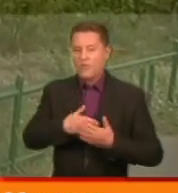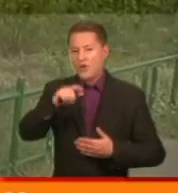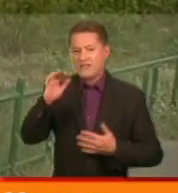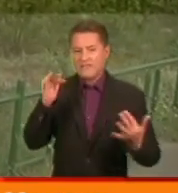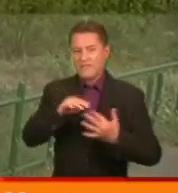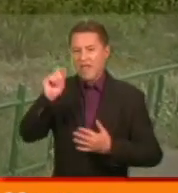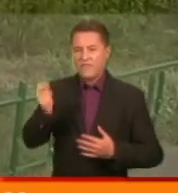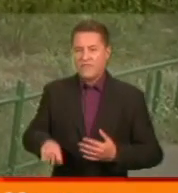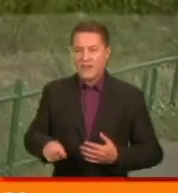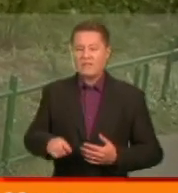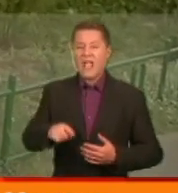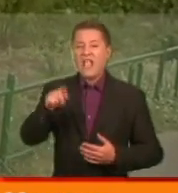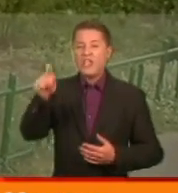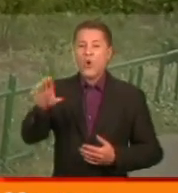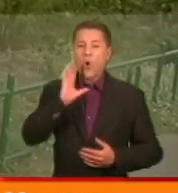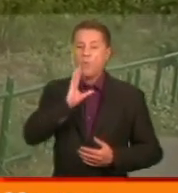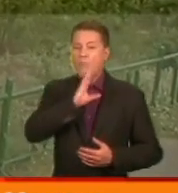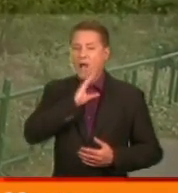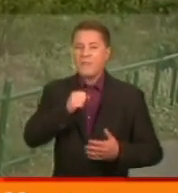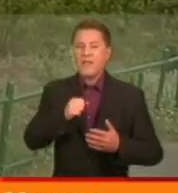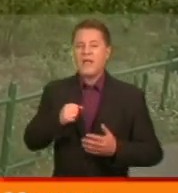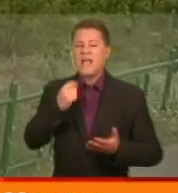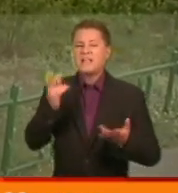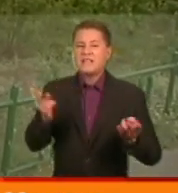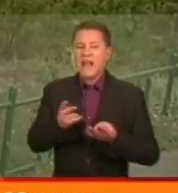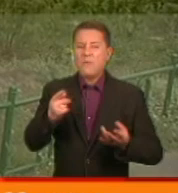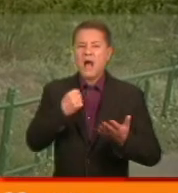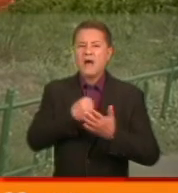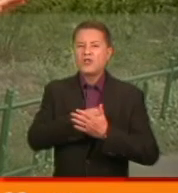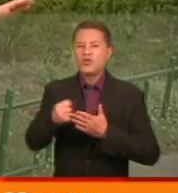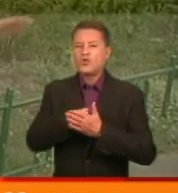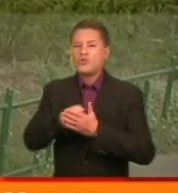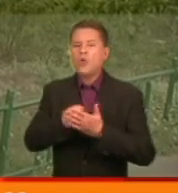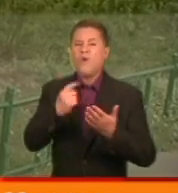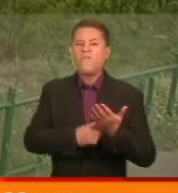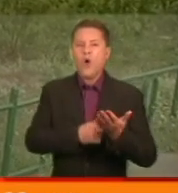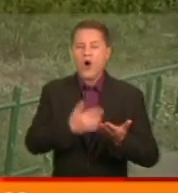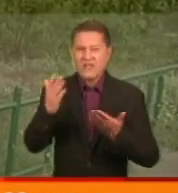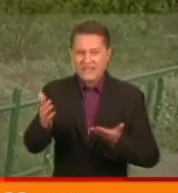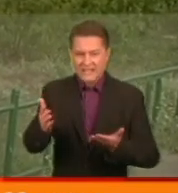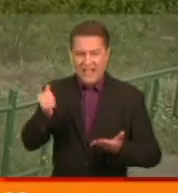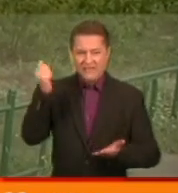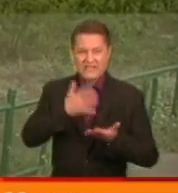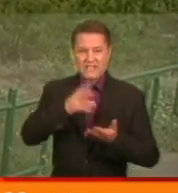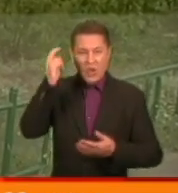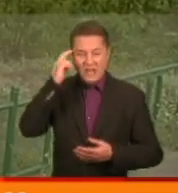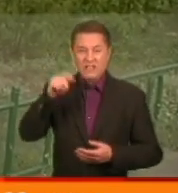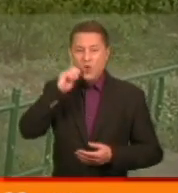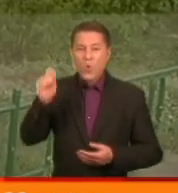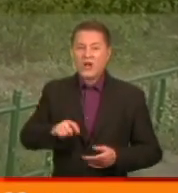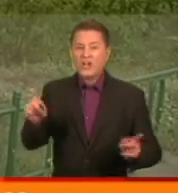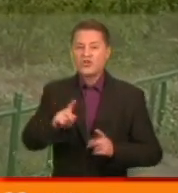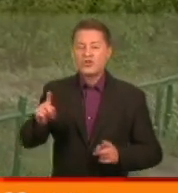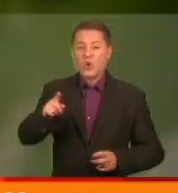що місцеві не знають, що його мамі досі треба доводити, попри названу на його честь вулицю у столиці України, що її син